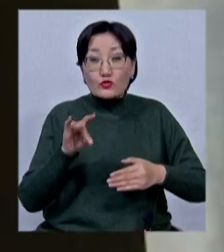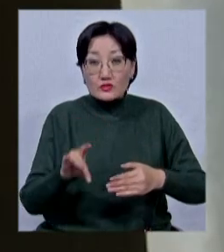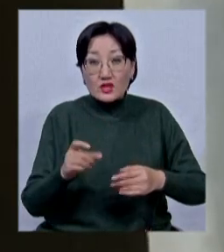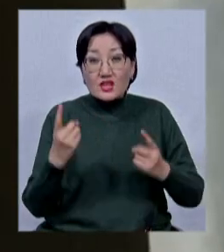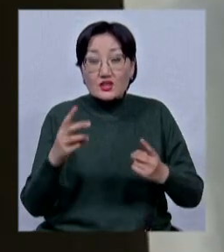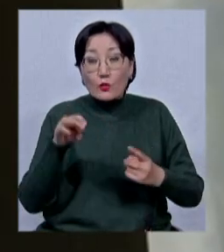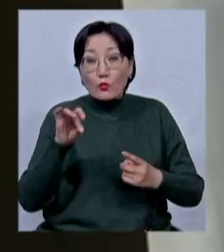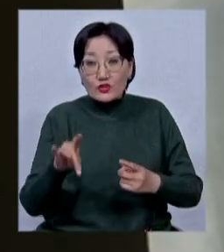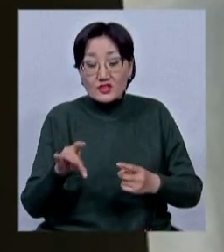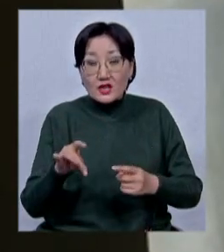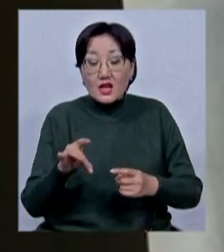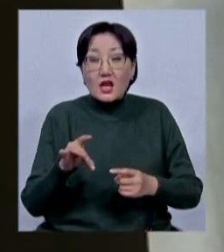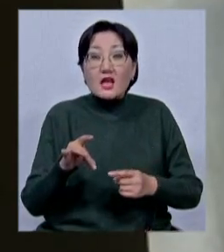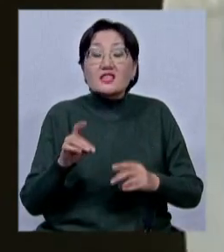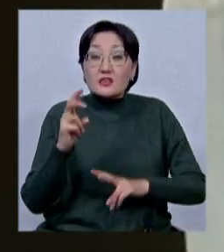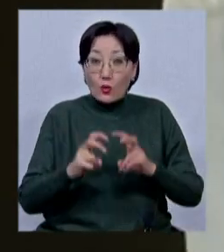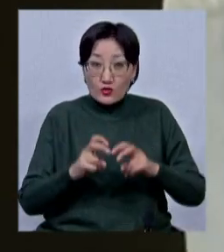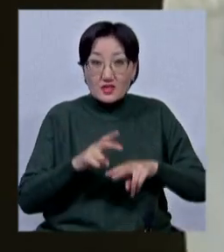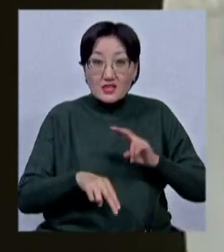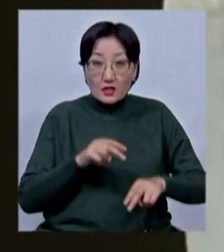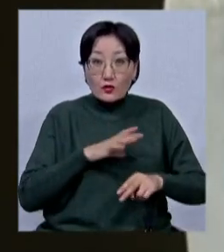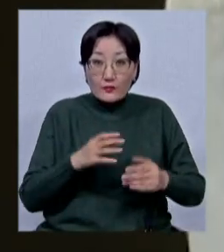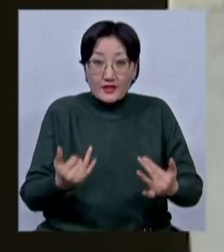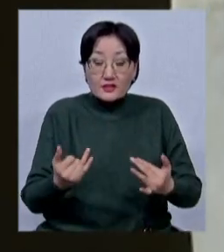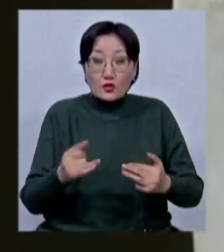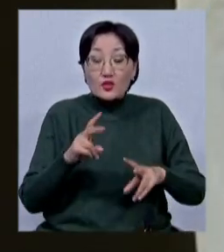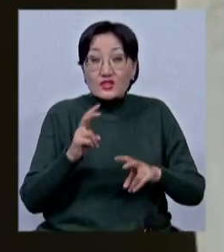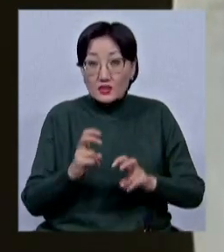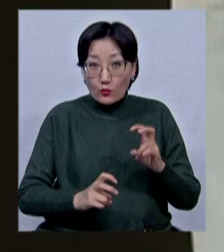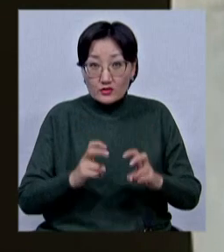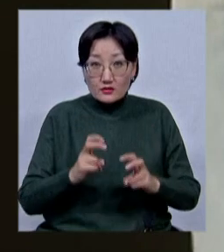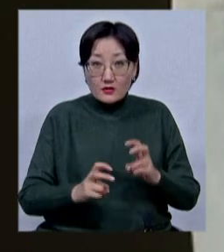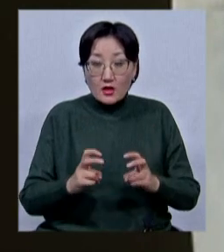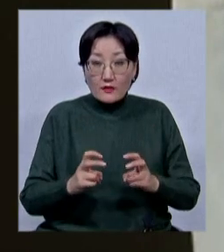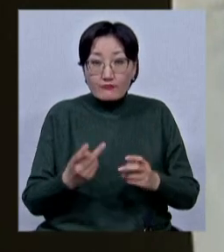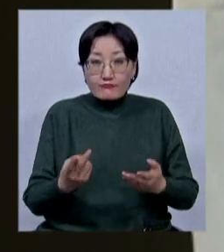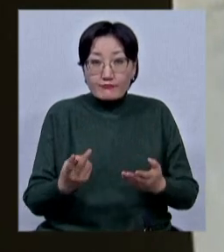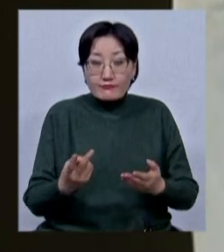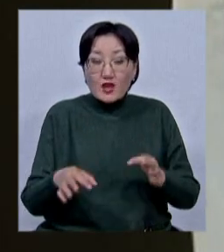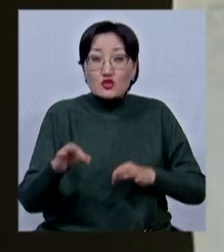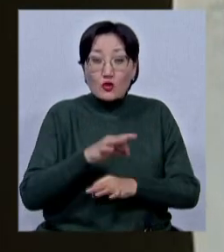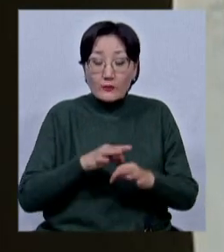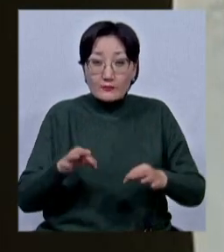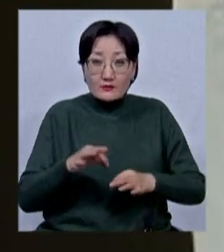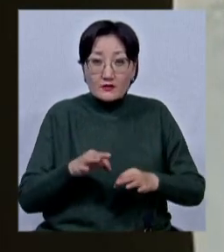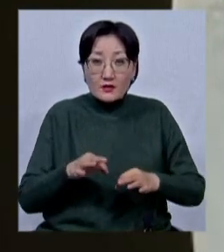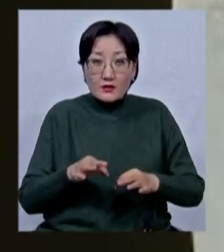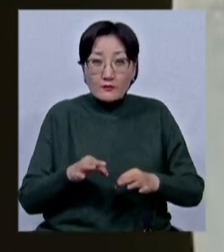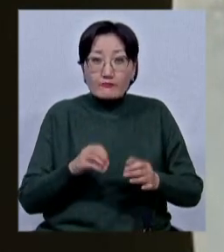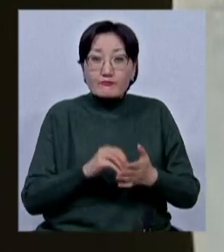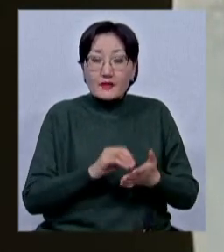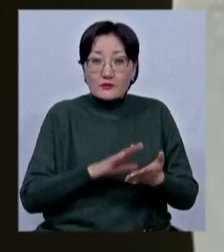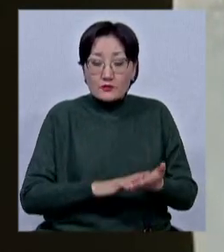жалғыз қоқыс зауыты салынып еді бір кездері. Енді осы қоқыс зауыттарын бір типтік жобамен, белгілі